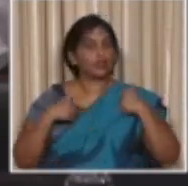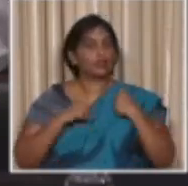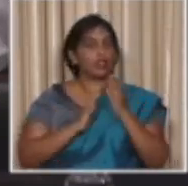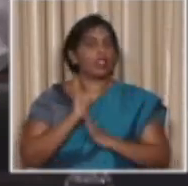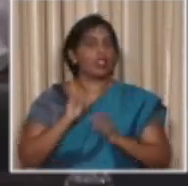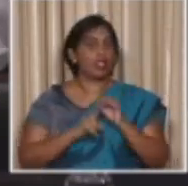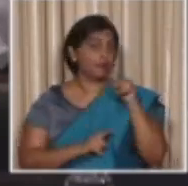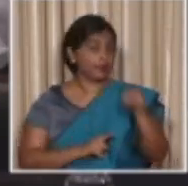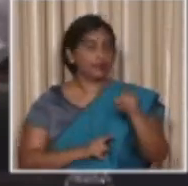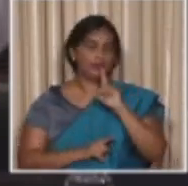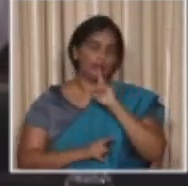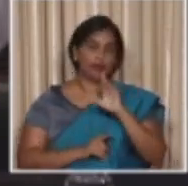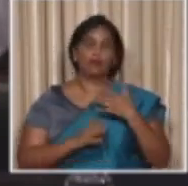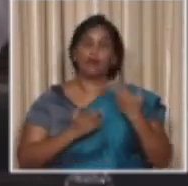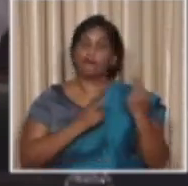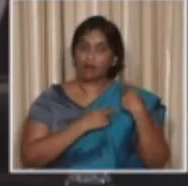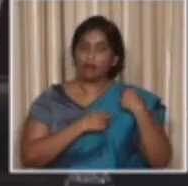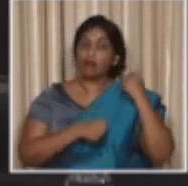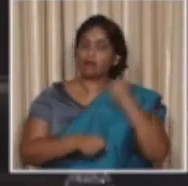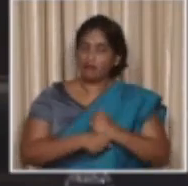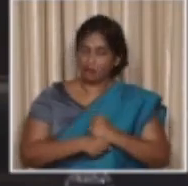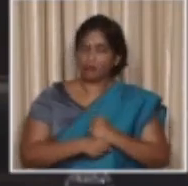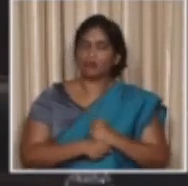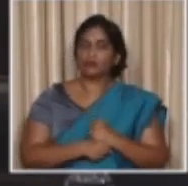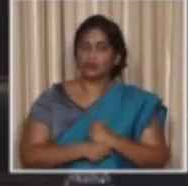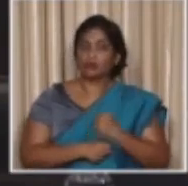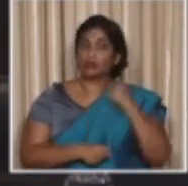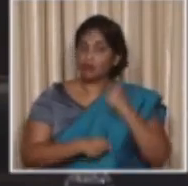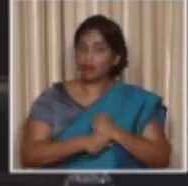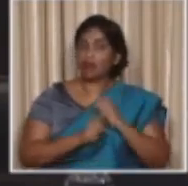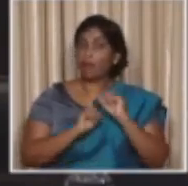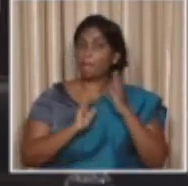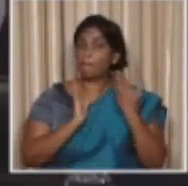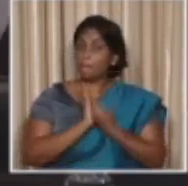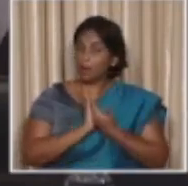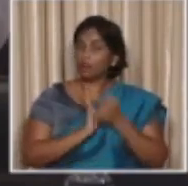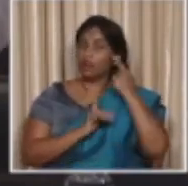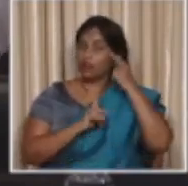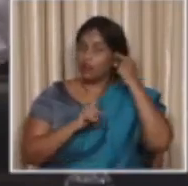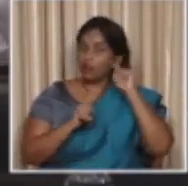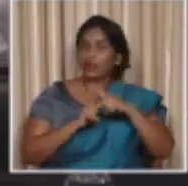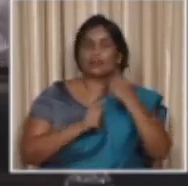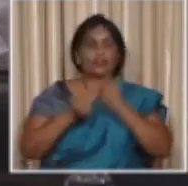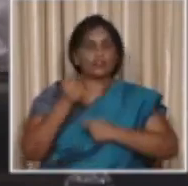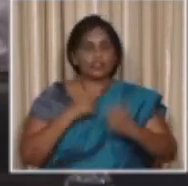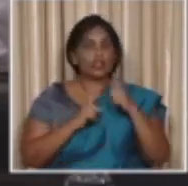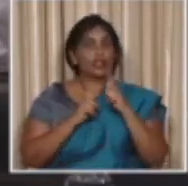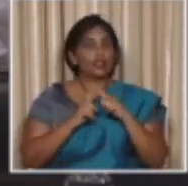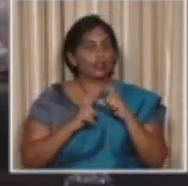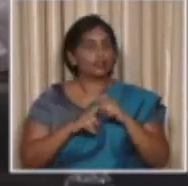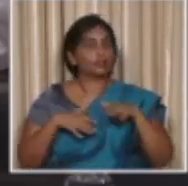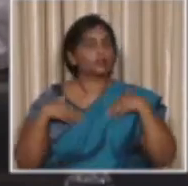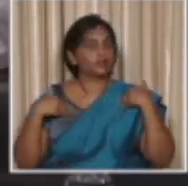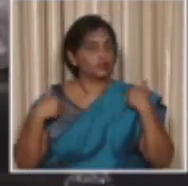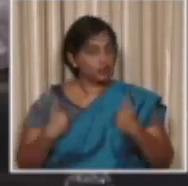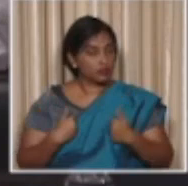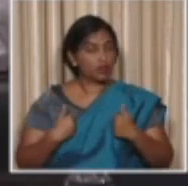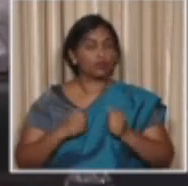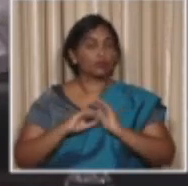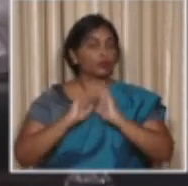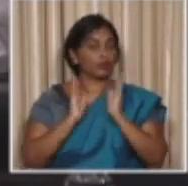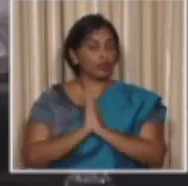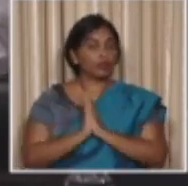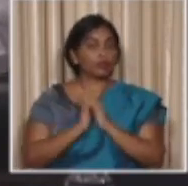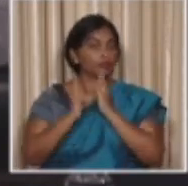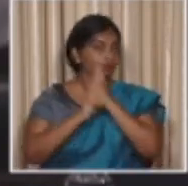මම කියන්නේ නැහැ. ඒකට වග කියන්න ඕනි ආණ්ඩුව. ආණ්ඩුවේ ප්‍රතිපත්ති වෙලා තියෙන එක තමයි. අධ්‍යාපනයේ සෞඛ්‍ය මේ